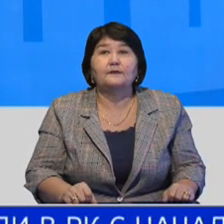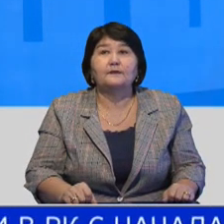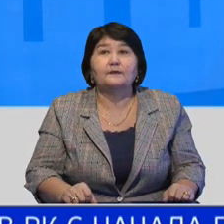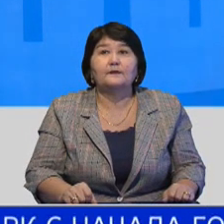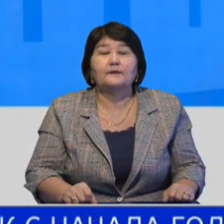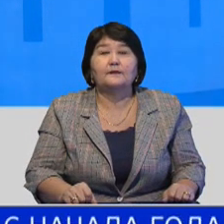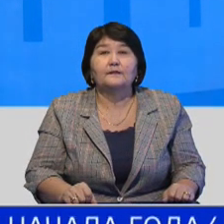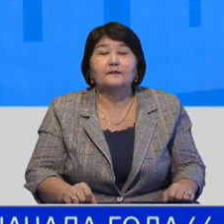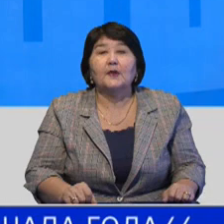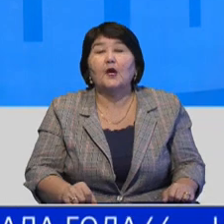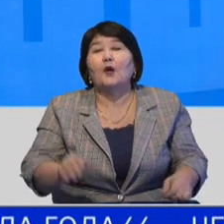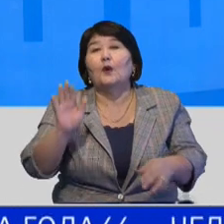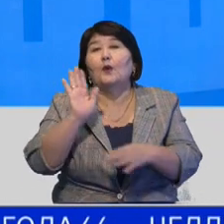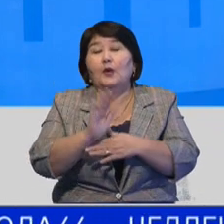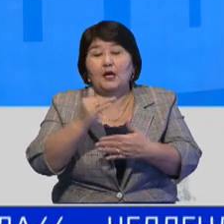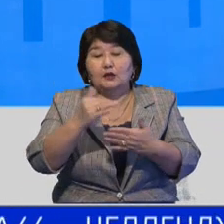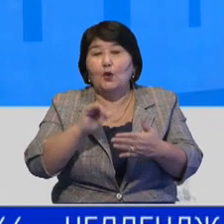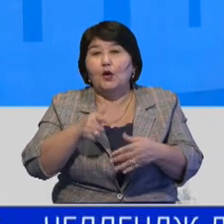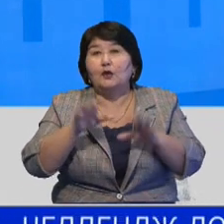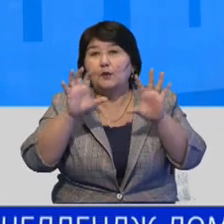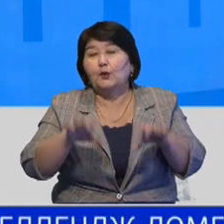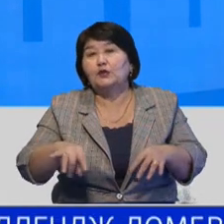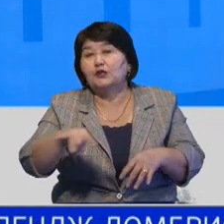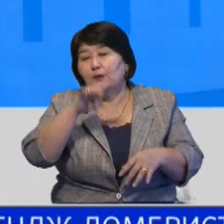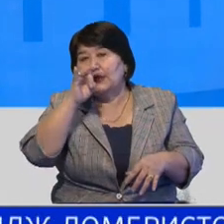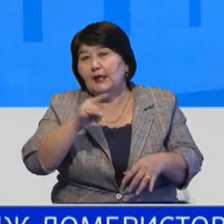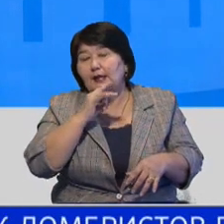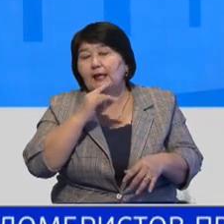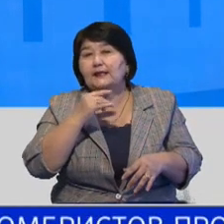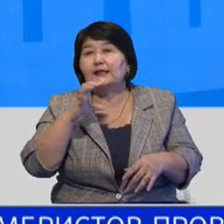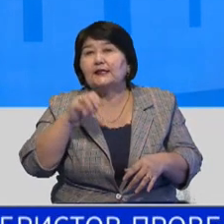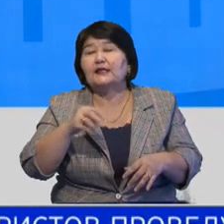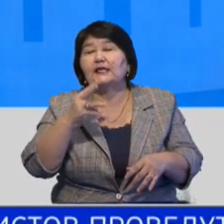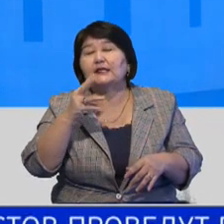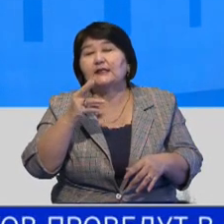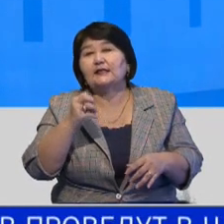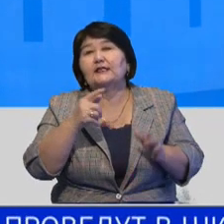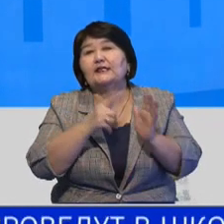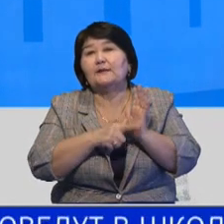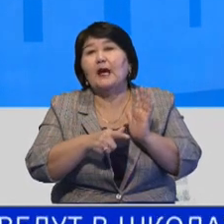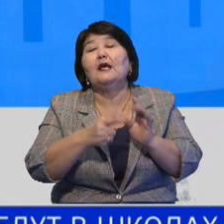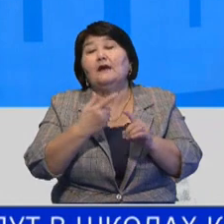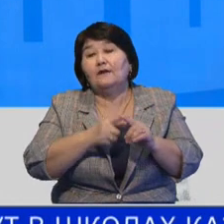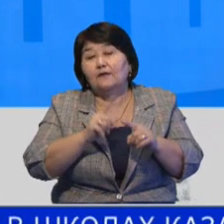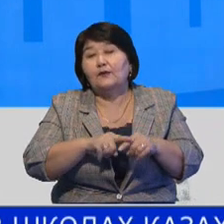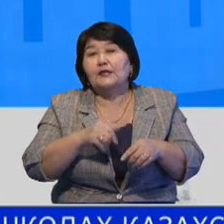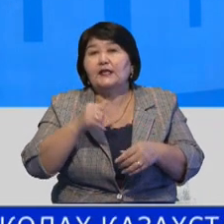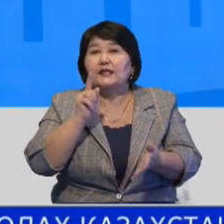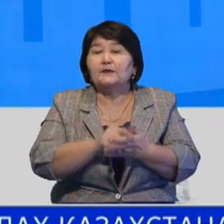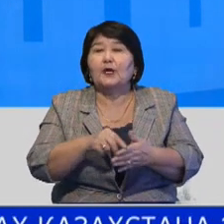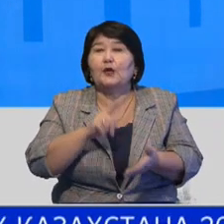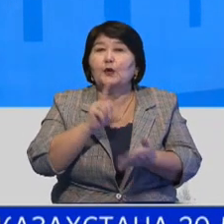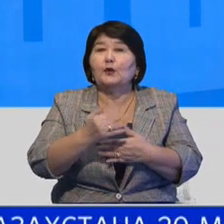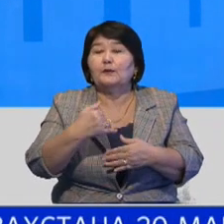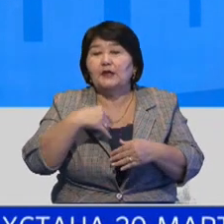зарегистрировано указано в Уголовном кодексе Республики Казахстан статья 387 за уклонение от исполнения долга перед